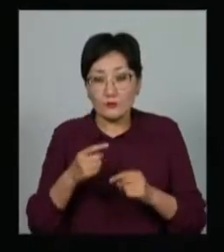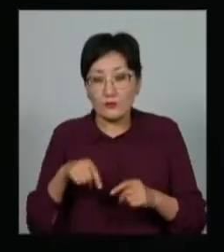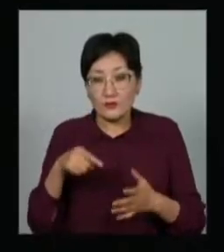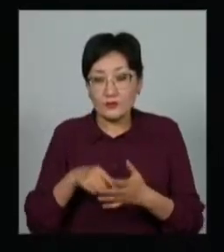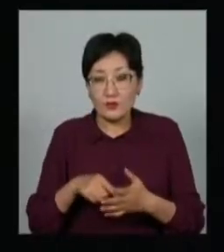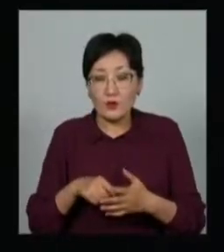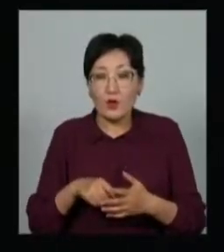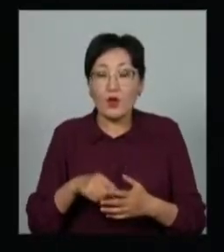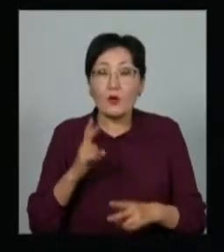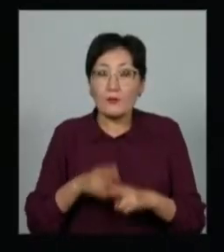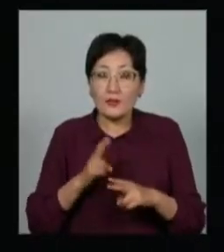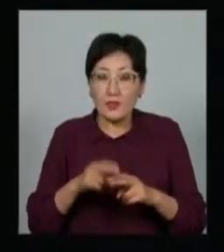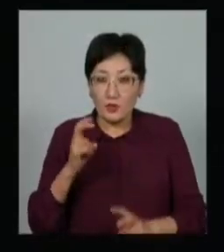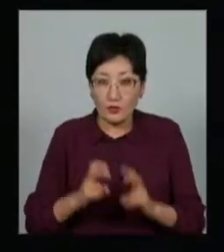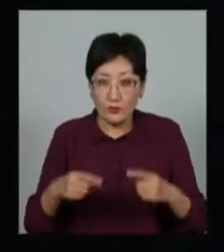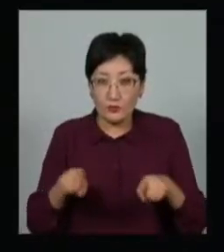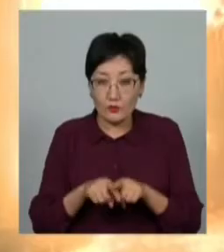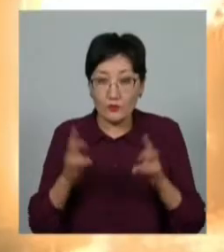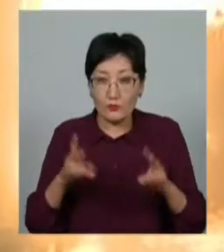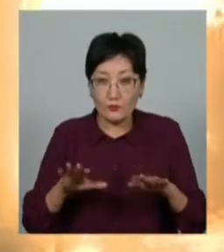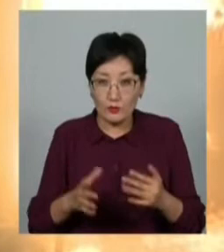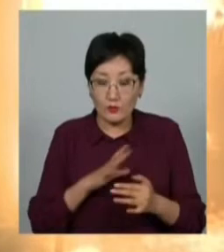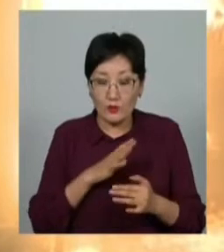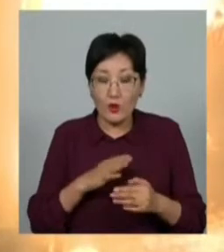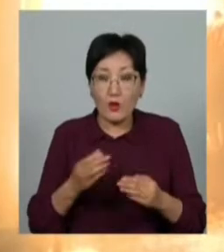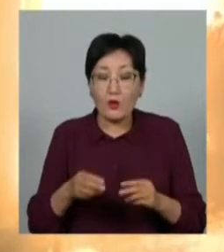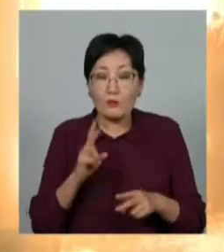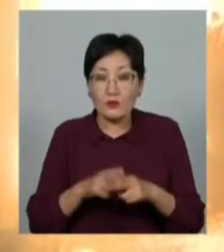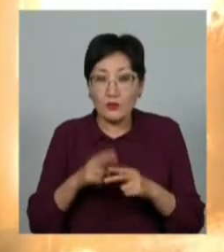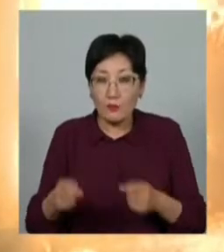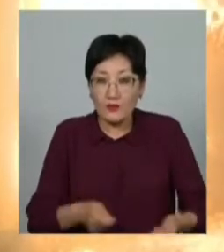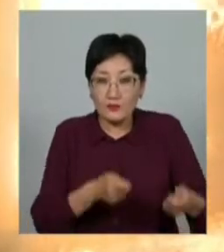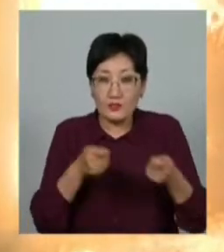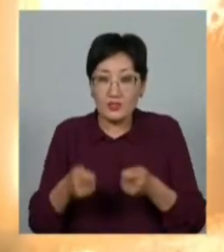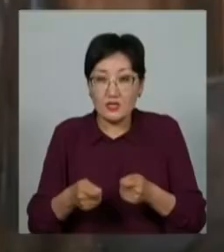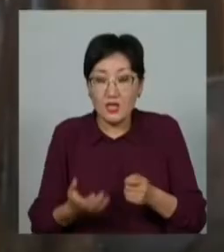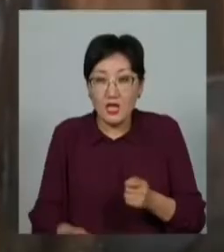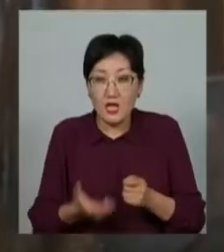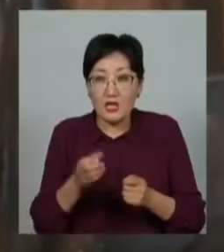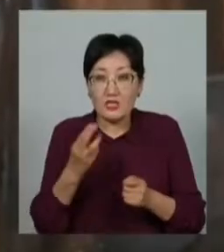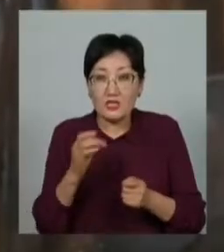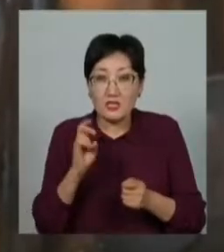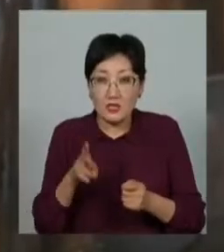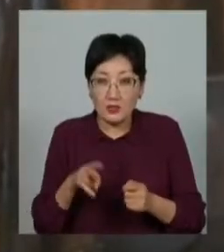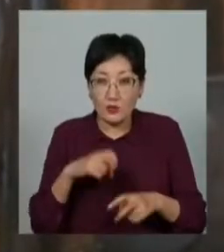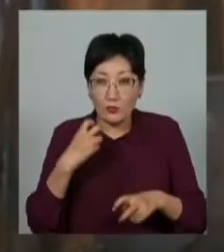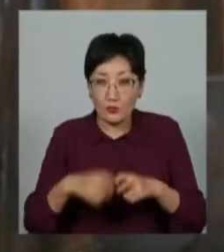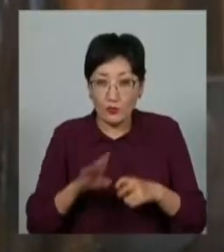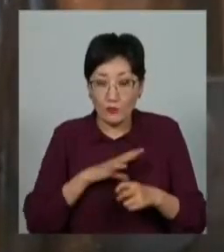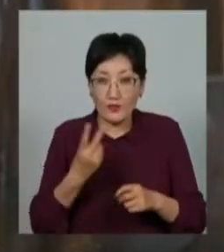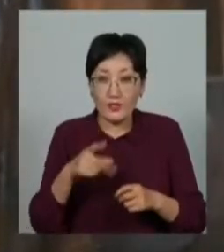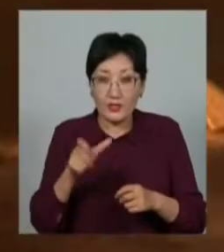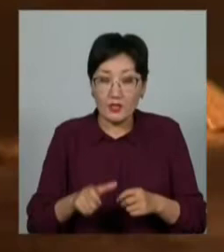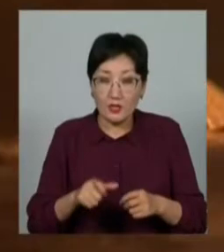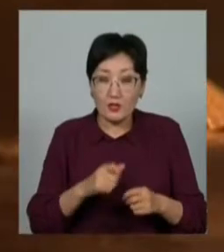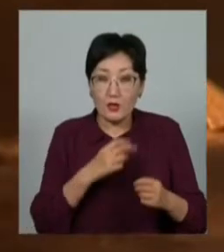металлургиялық комбинатта да оқыс жағдай болды. Жұмыс барысында балқытылған шойынды тасымалдайтын кранның шөміші құлаған. Салдарынан екі